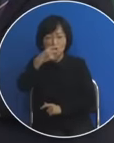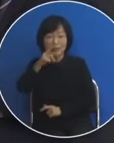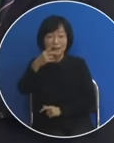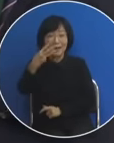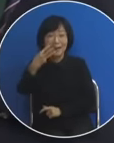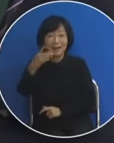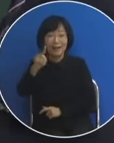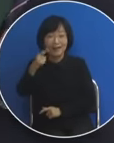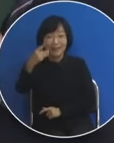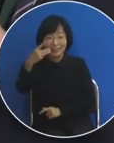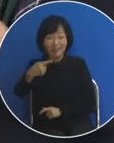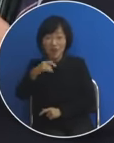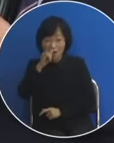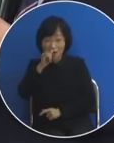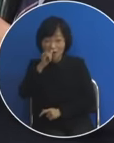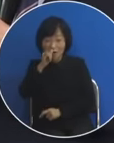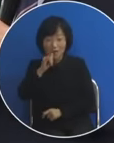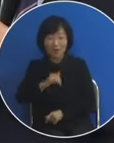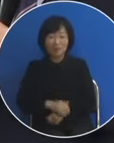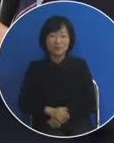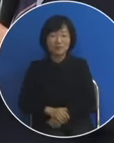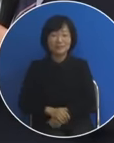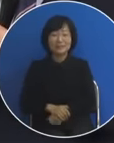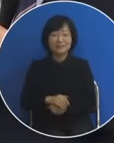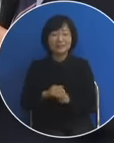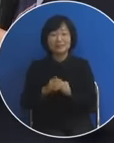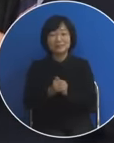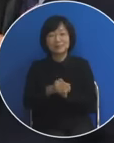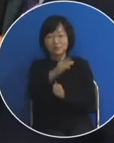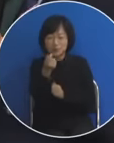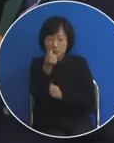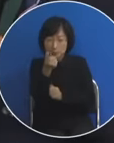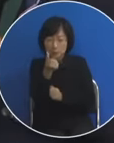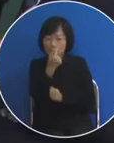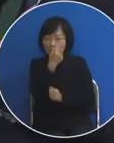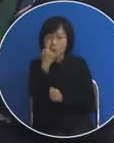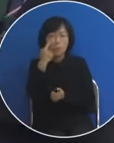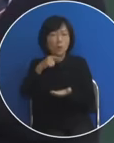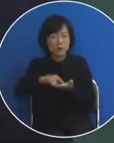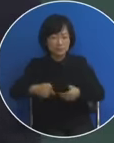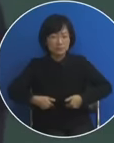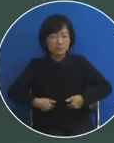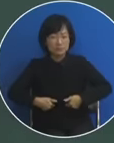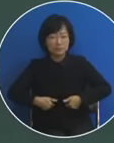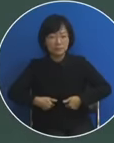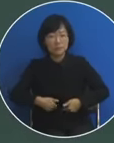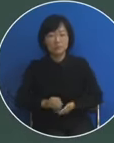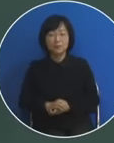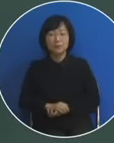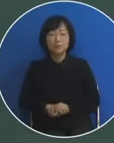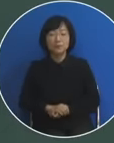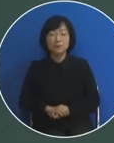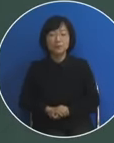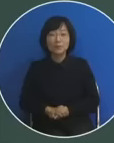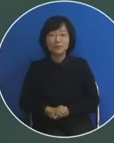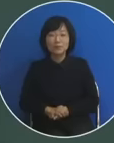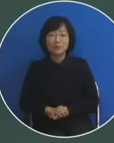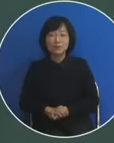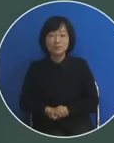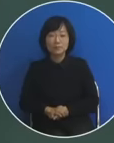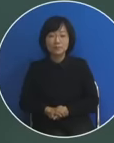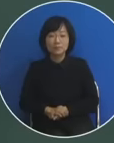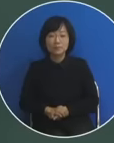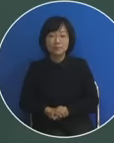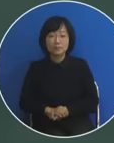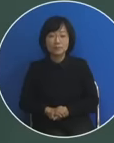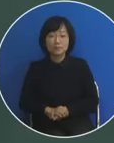조금만 어디든지 확인해야 될 필요가 있습니다. From here, you have to confirm just a little bit where 예, you are. 많은 분들이 하나님이